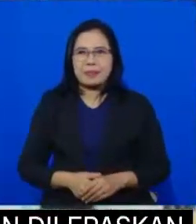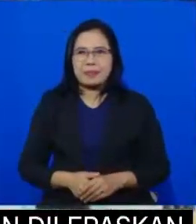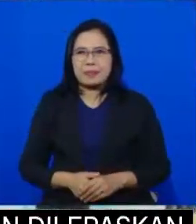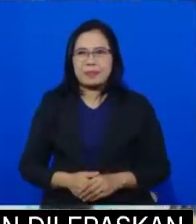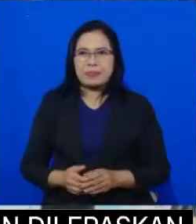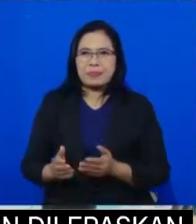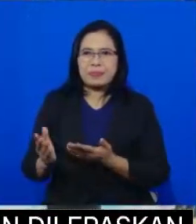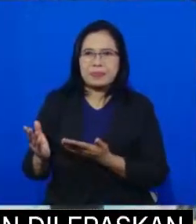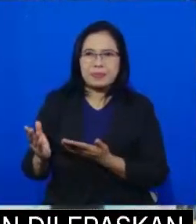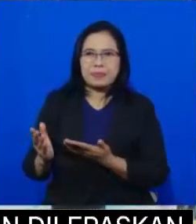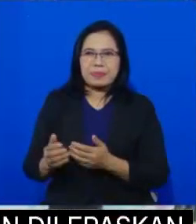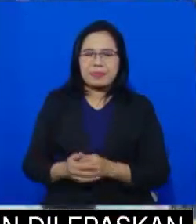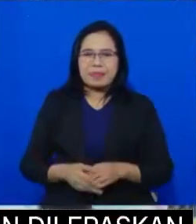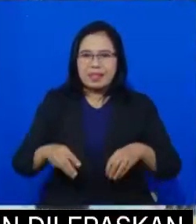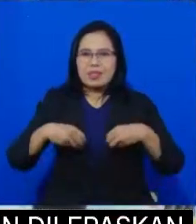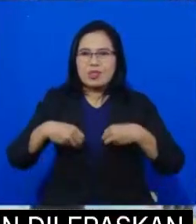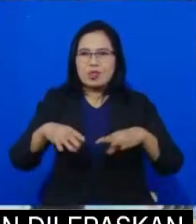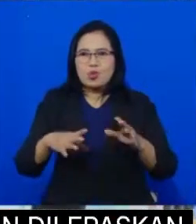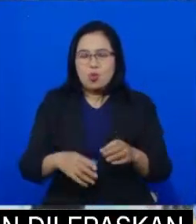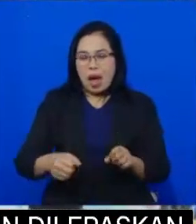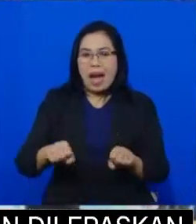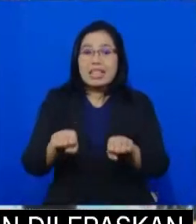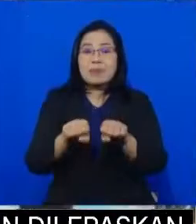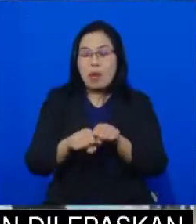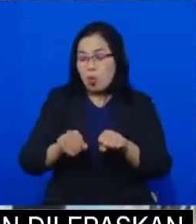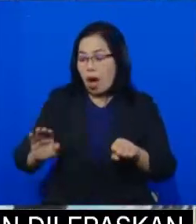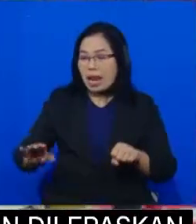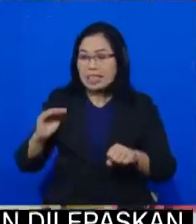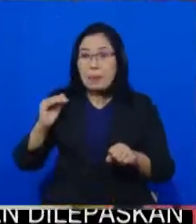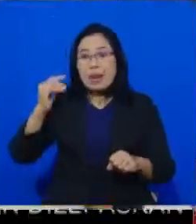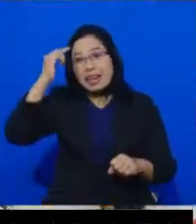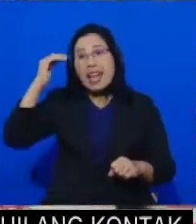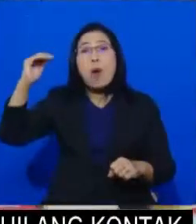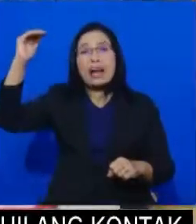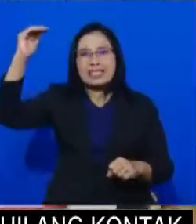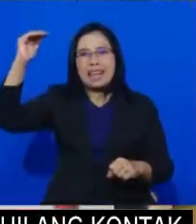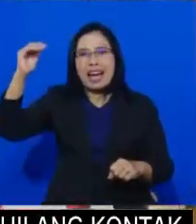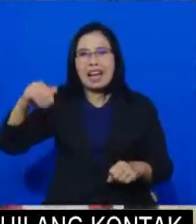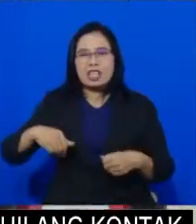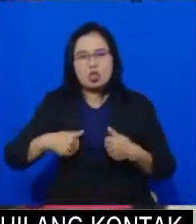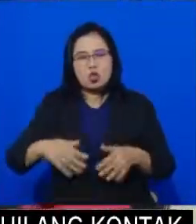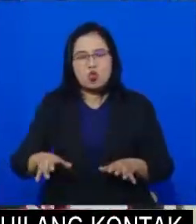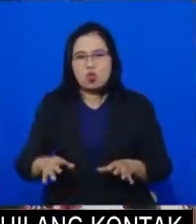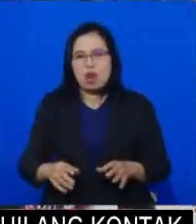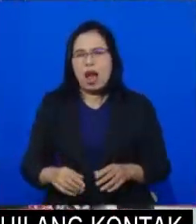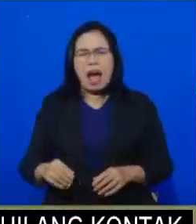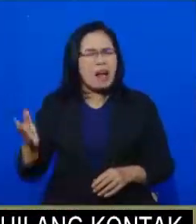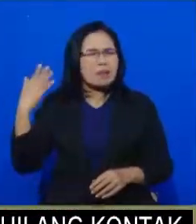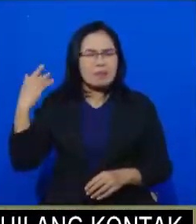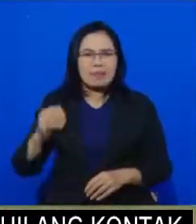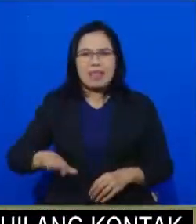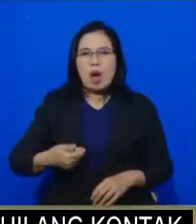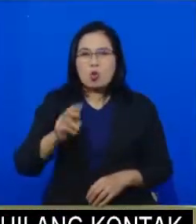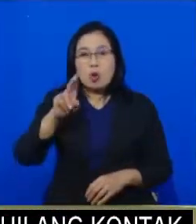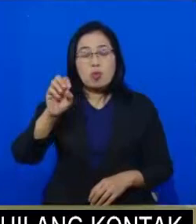mengelola toko Ivory yang menjual aneka sepatu anak hingga dewasa. Ia mengaku sudah mulai melakukan live sejak 2021 lalu